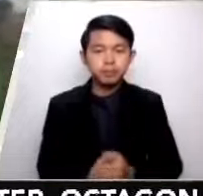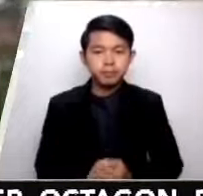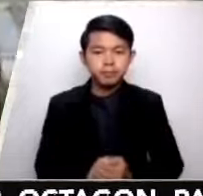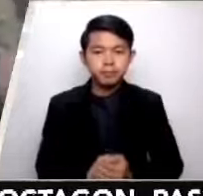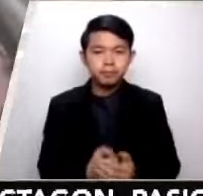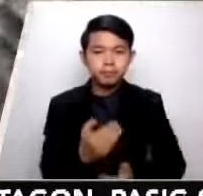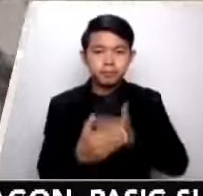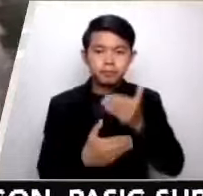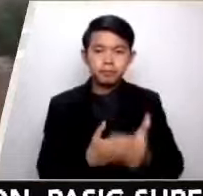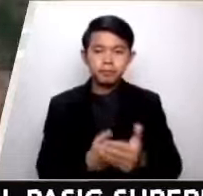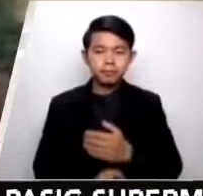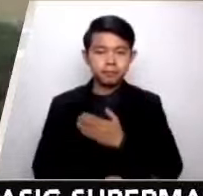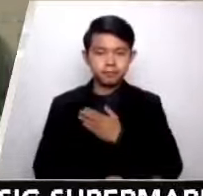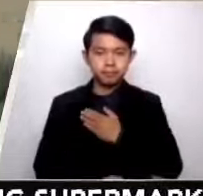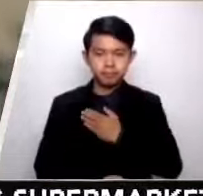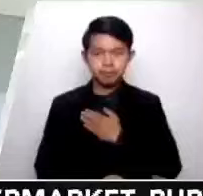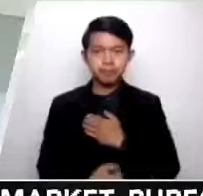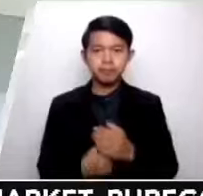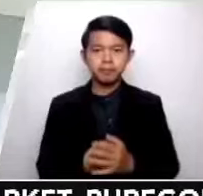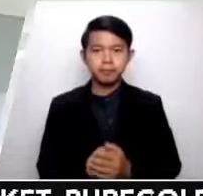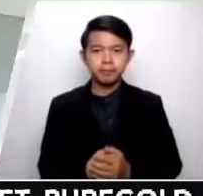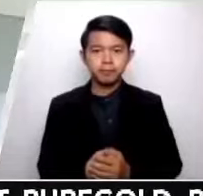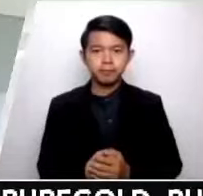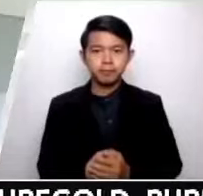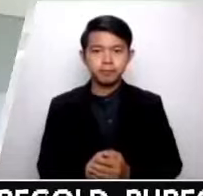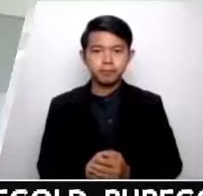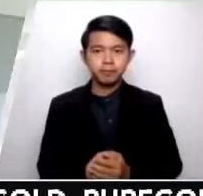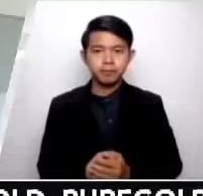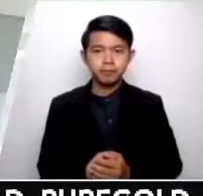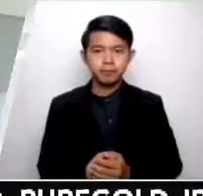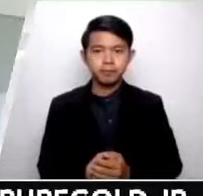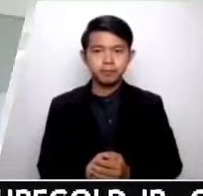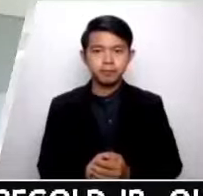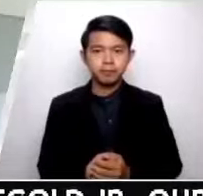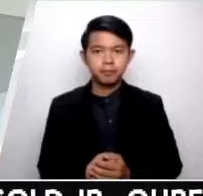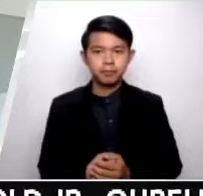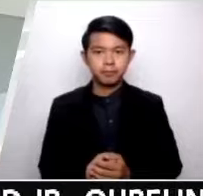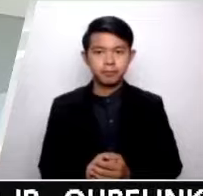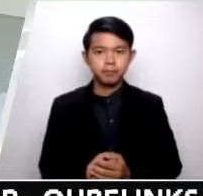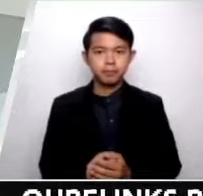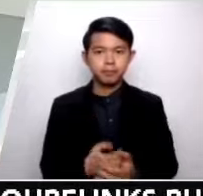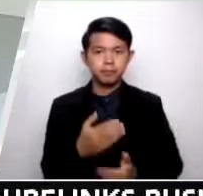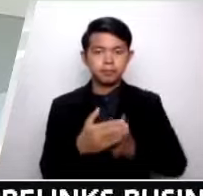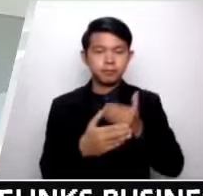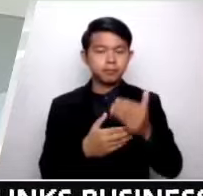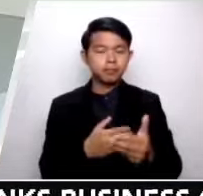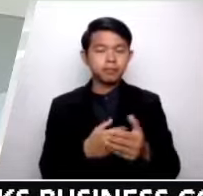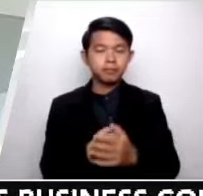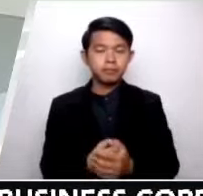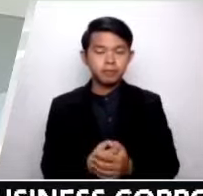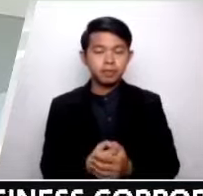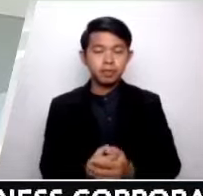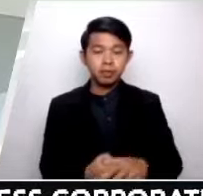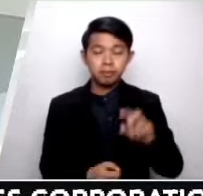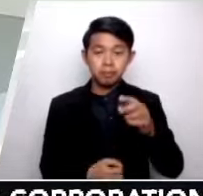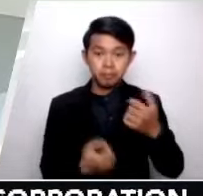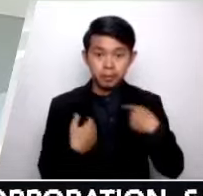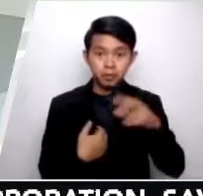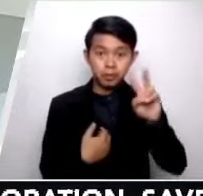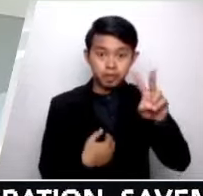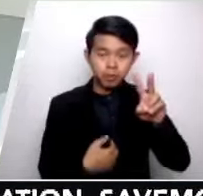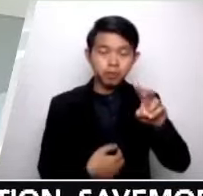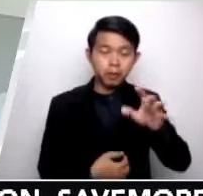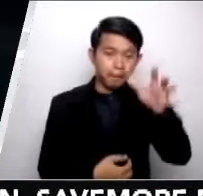GMA Integrated News. Sa bubong na dumaan ng isang mag-ama para makalikas mula sa baha sa Tanawan